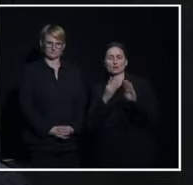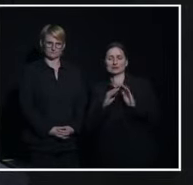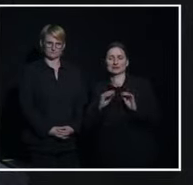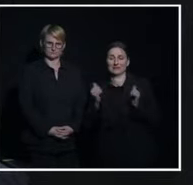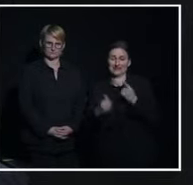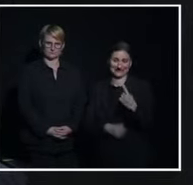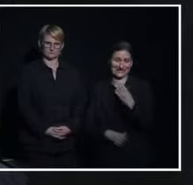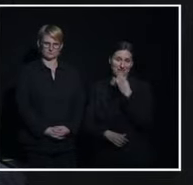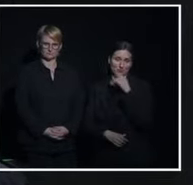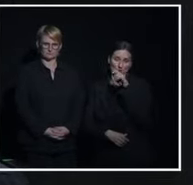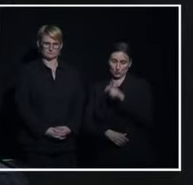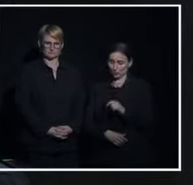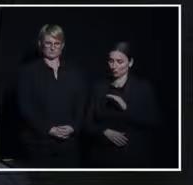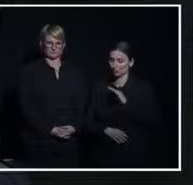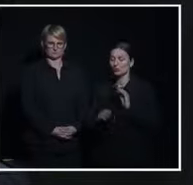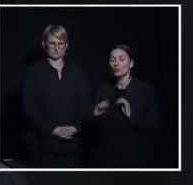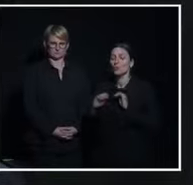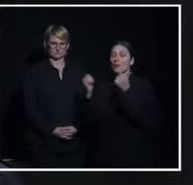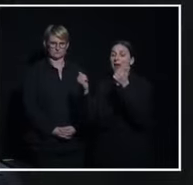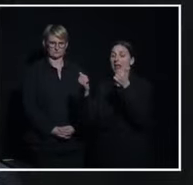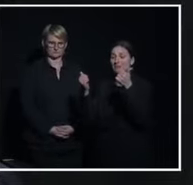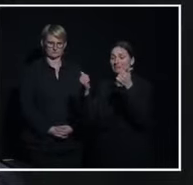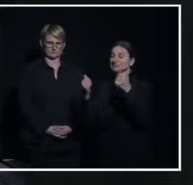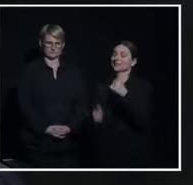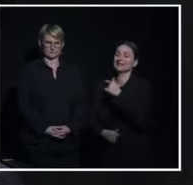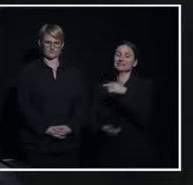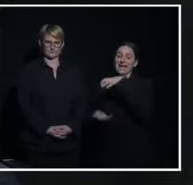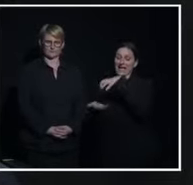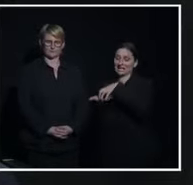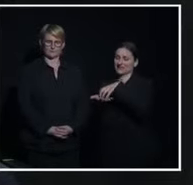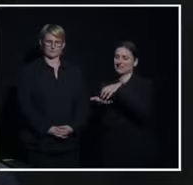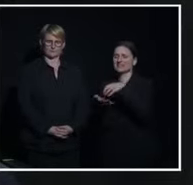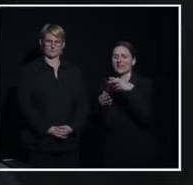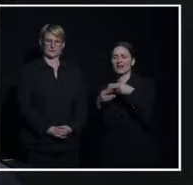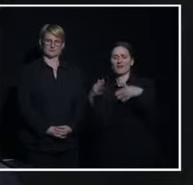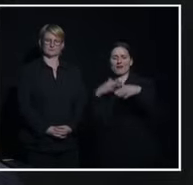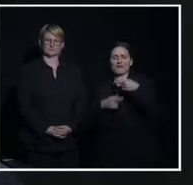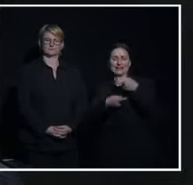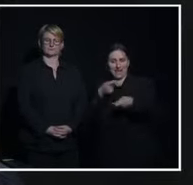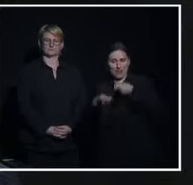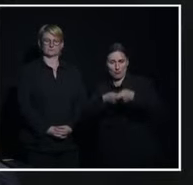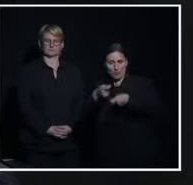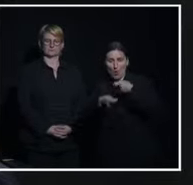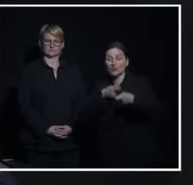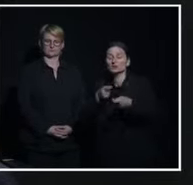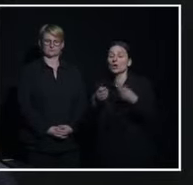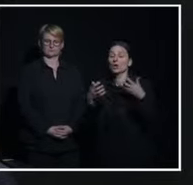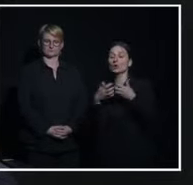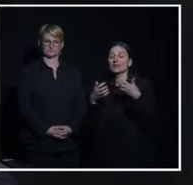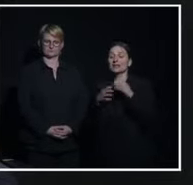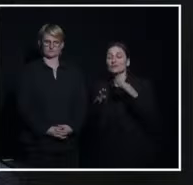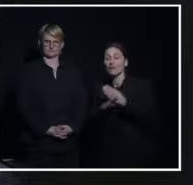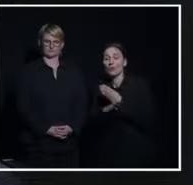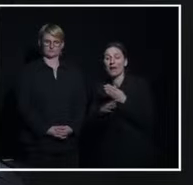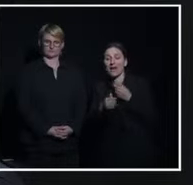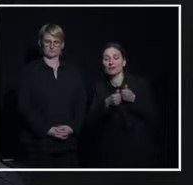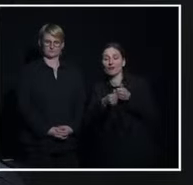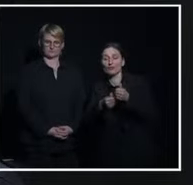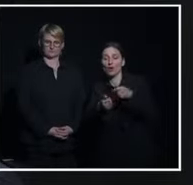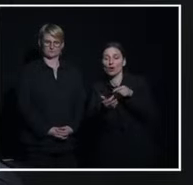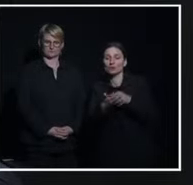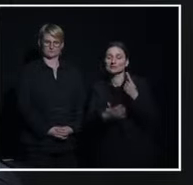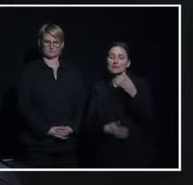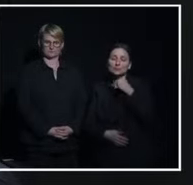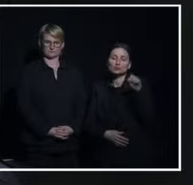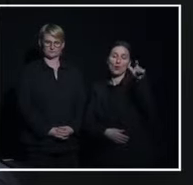ist. Er überlebte Theresienstadt, viele seiner Verwandten wurden ermordet und nach dem Krieg wurde er weiter verfolgt, weil er Kommunist war. Heute